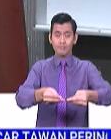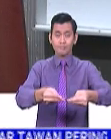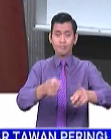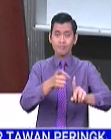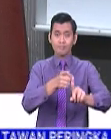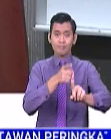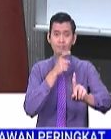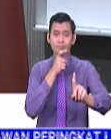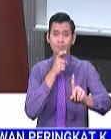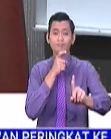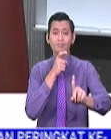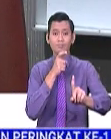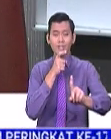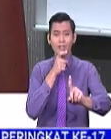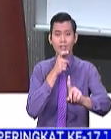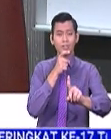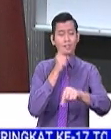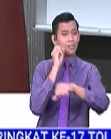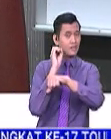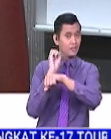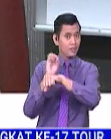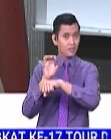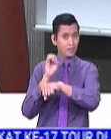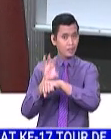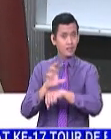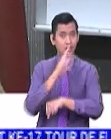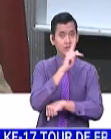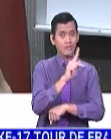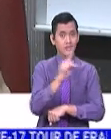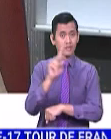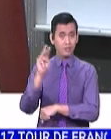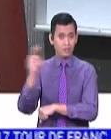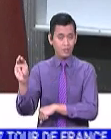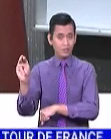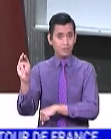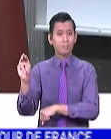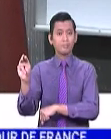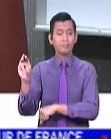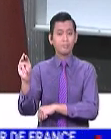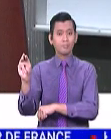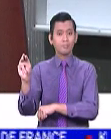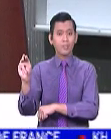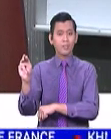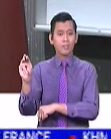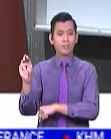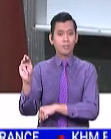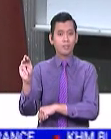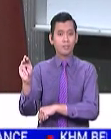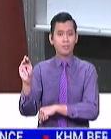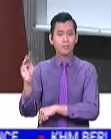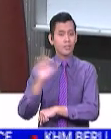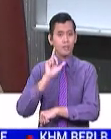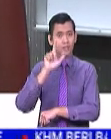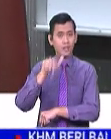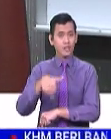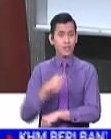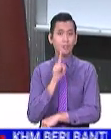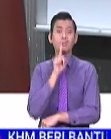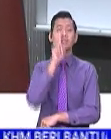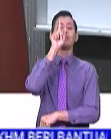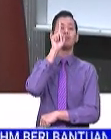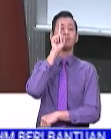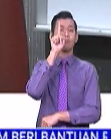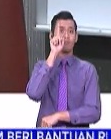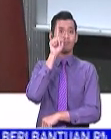dia television from BGM sendiri-sendiri reformasi terjadi Direction Ceko masa